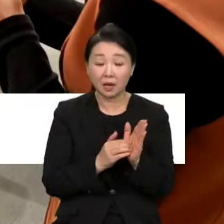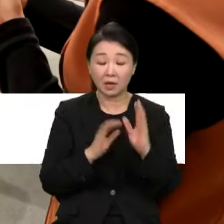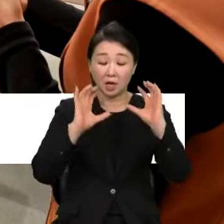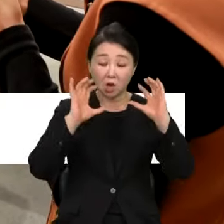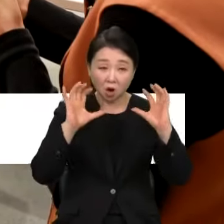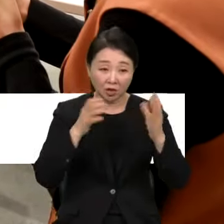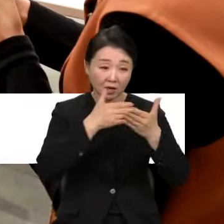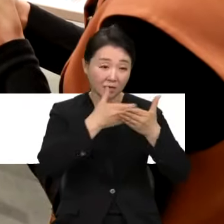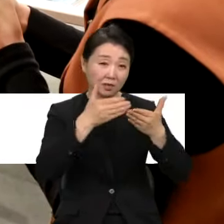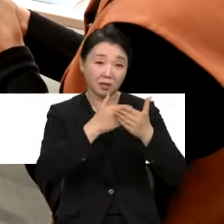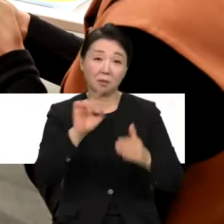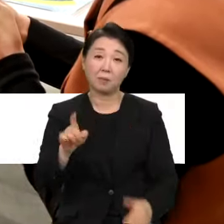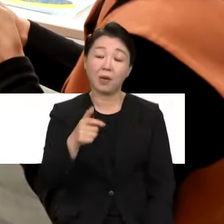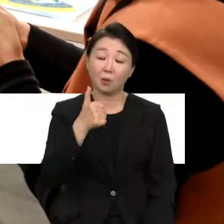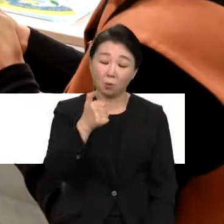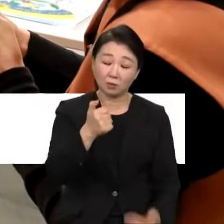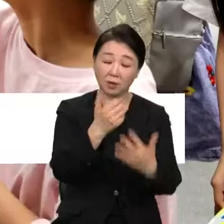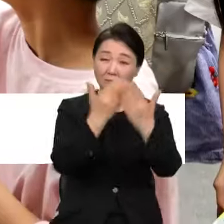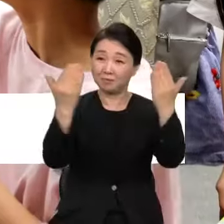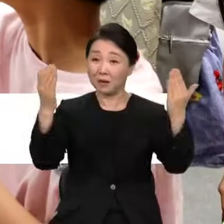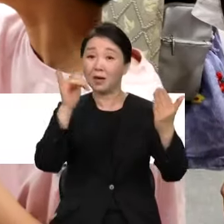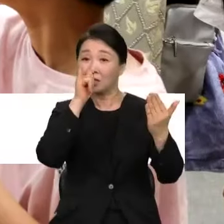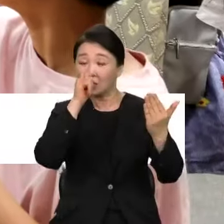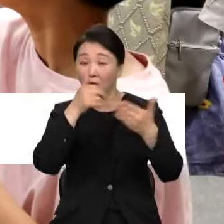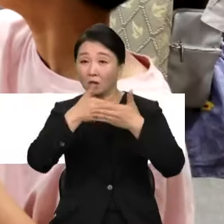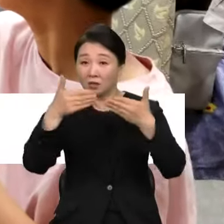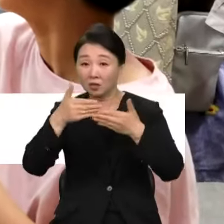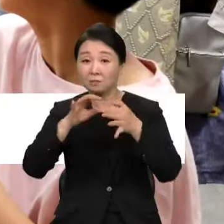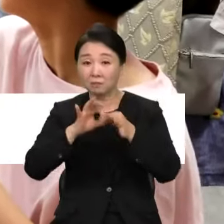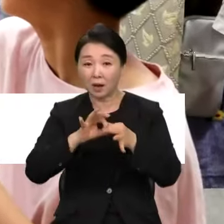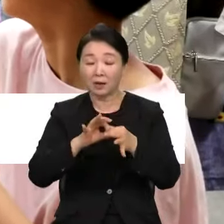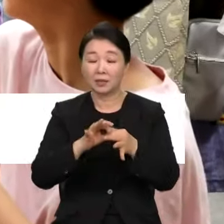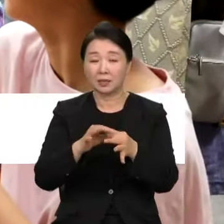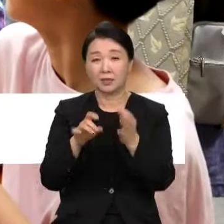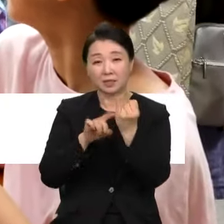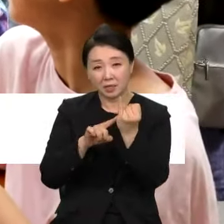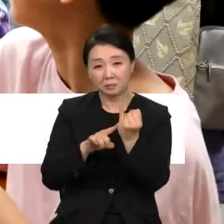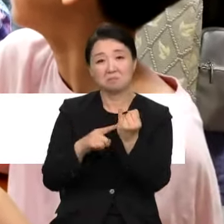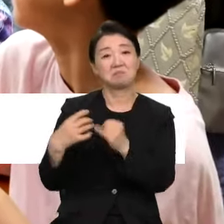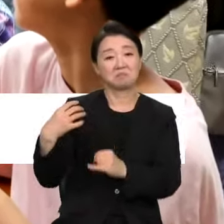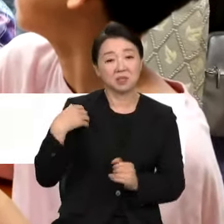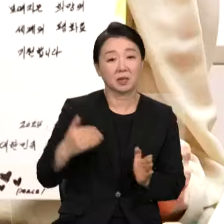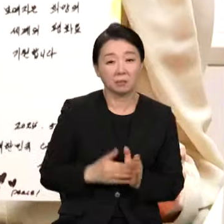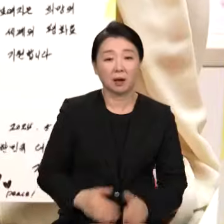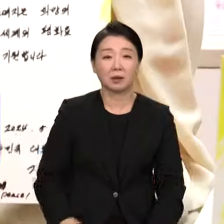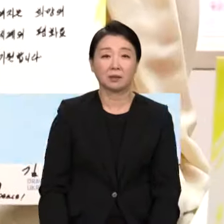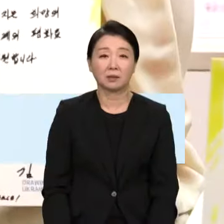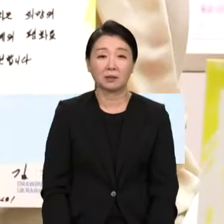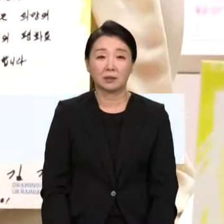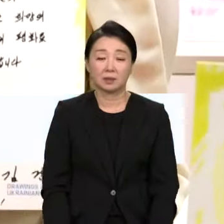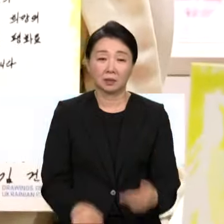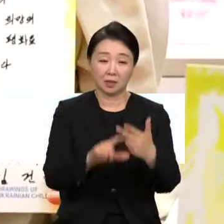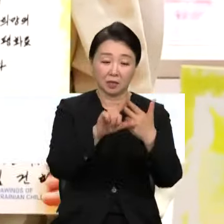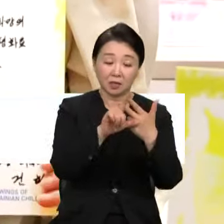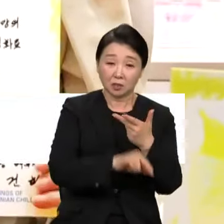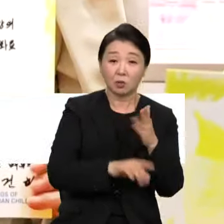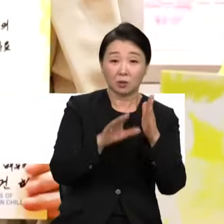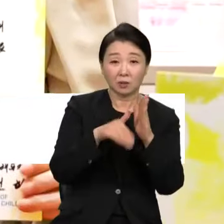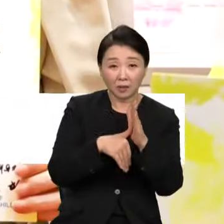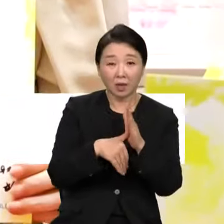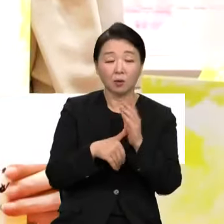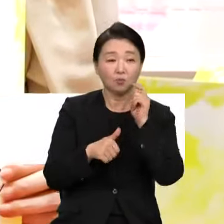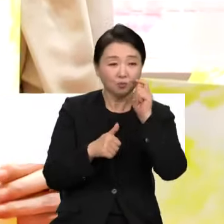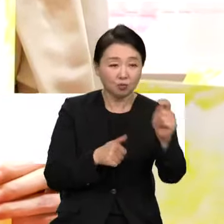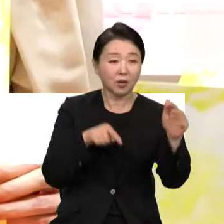작품 150여점이 전시된 이번 그림자는 김여사가 주관한 겁니다이 그림자는 지난해 7월 김여사가 윤 대통령과